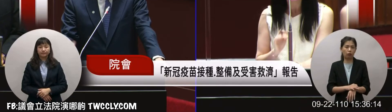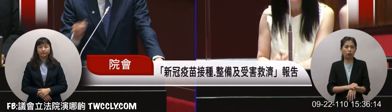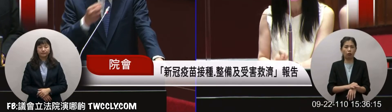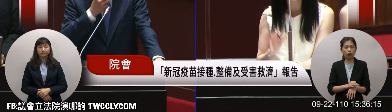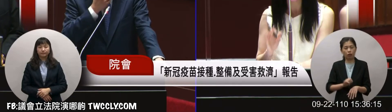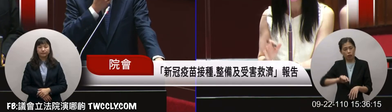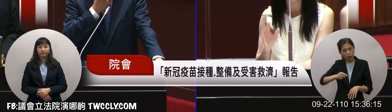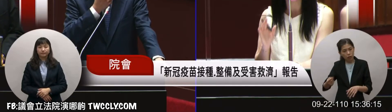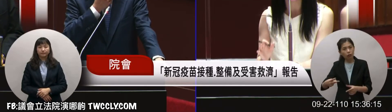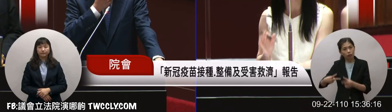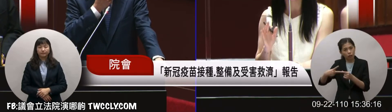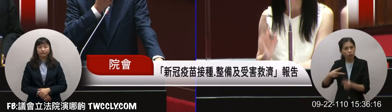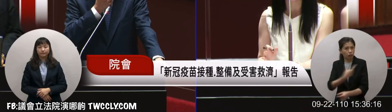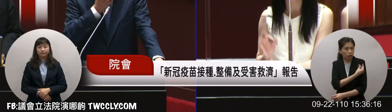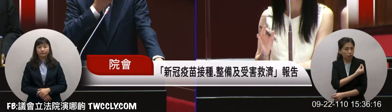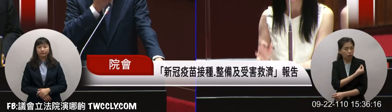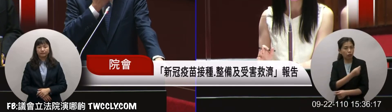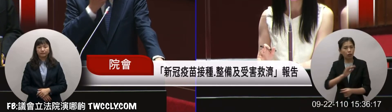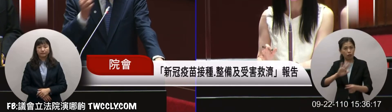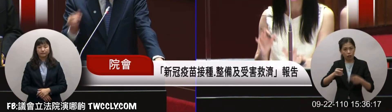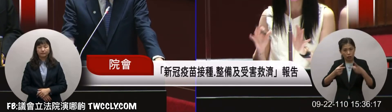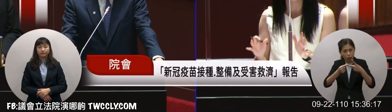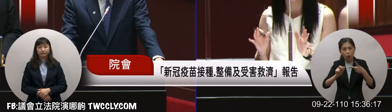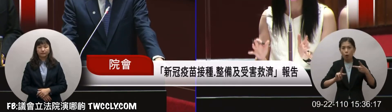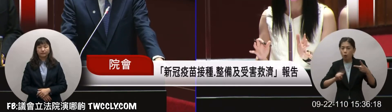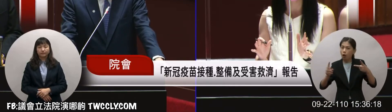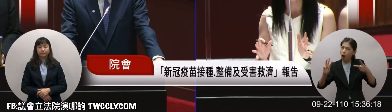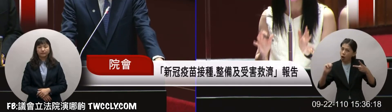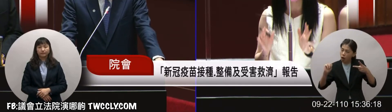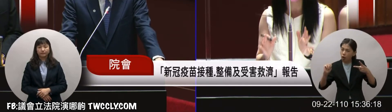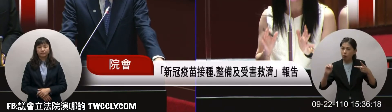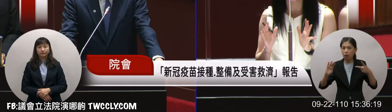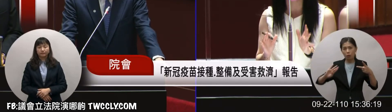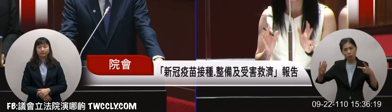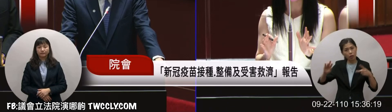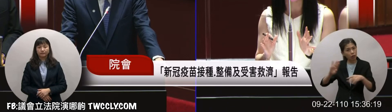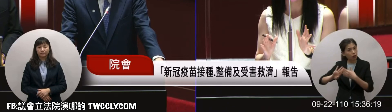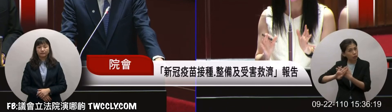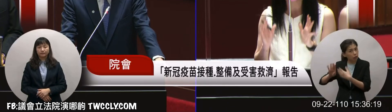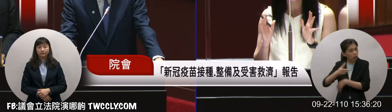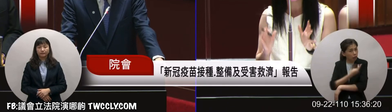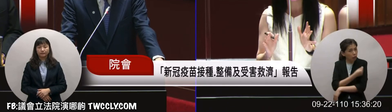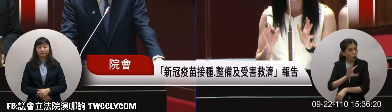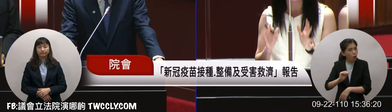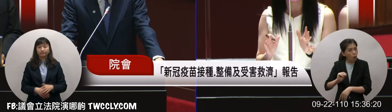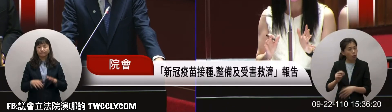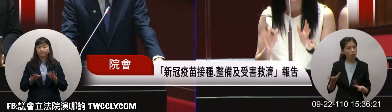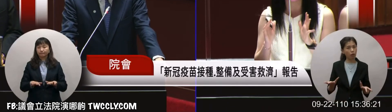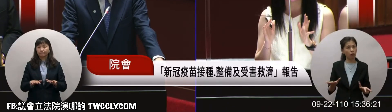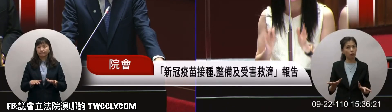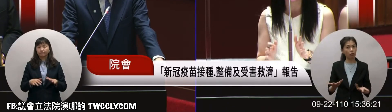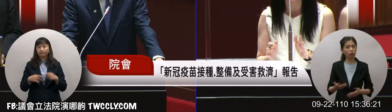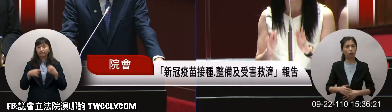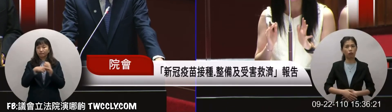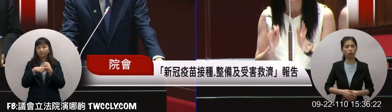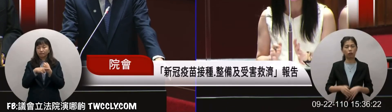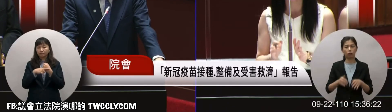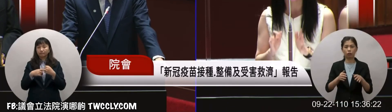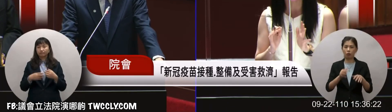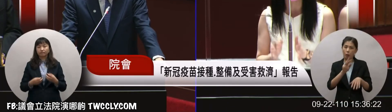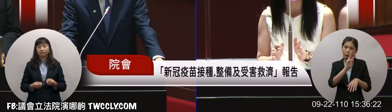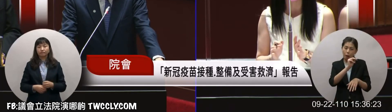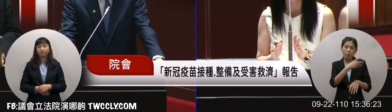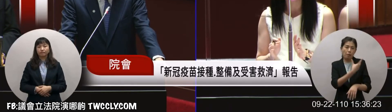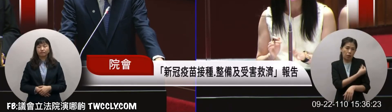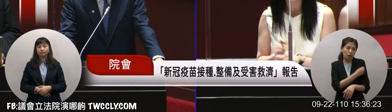了，高端能不能去混打莫德纳、BNT 或是其他的疫苗？我们有没有做这样的实验？现在的实验是针对莫德纳混